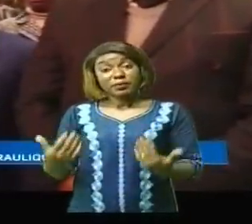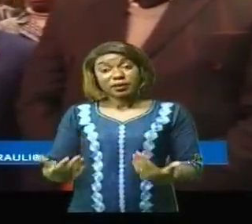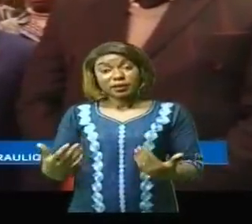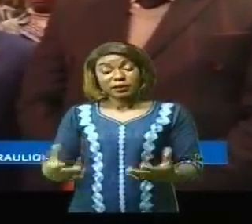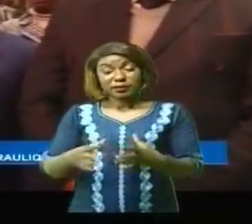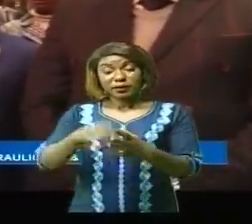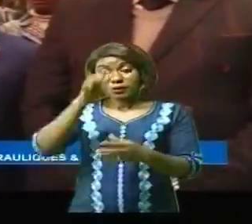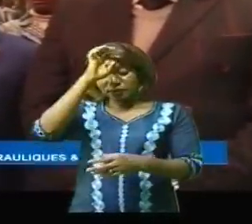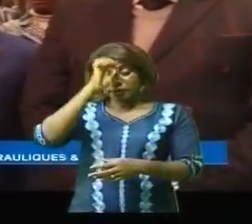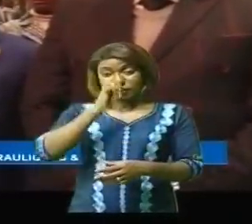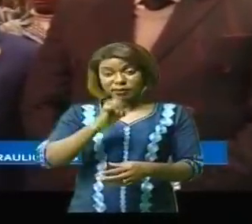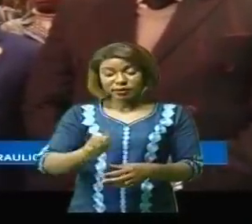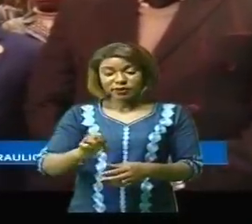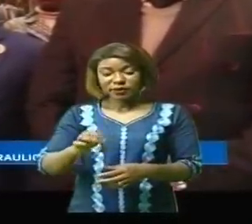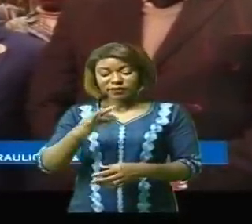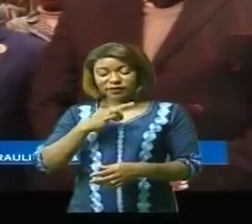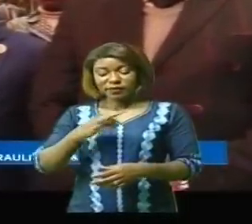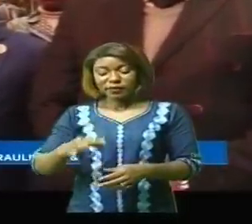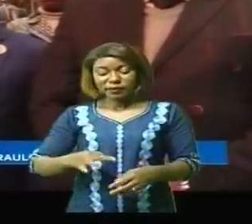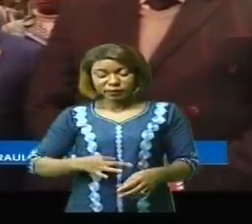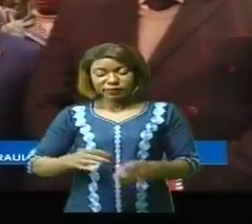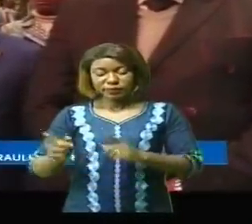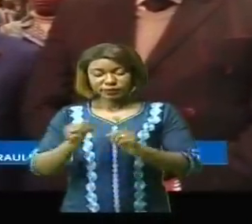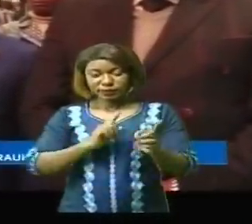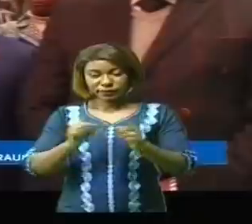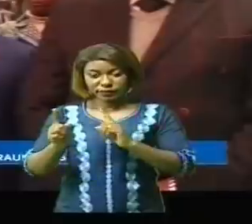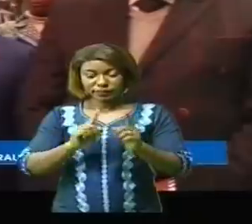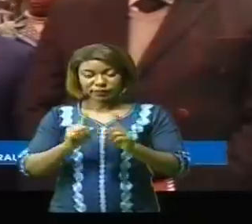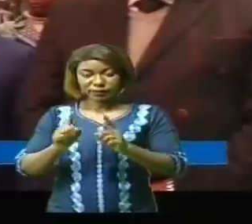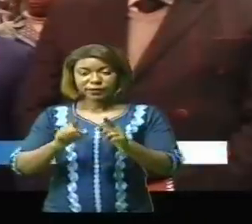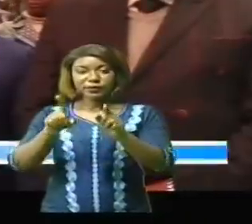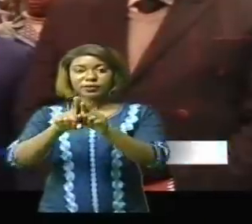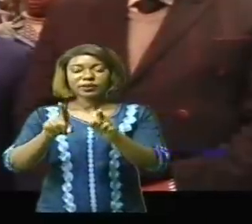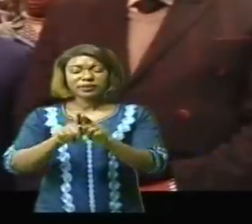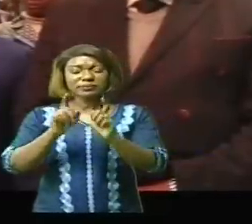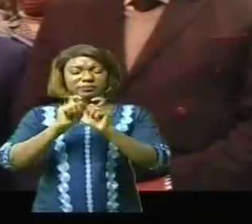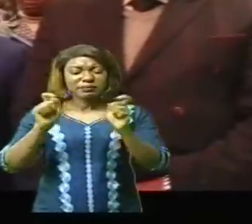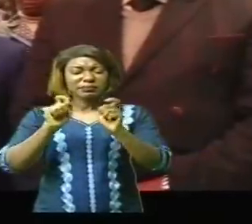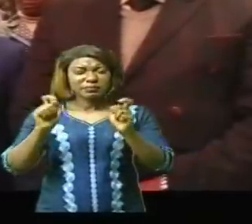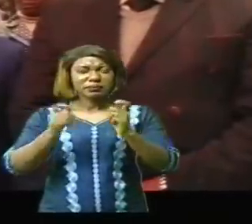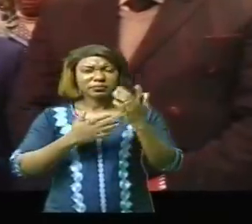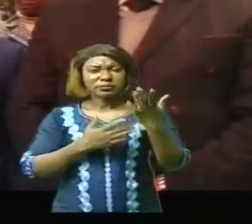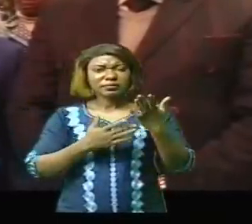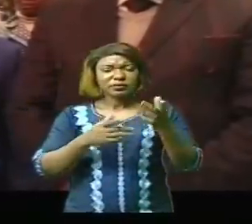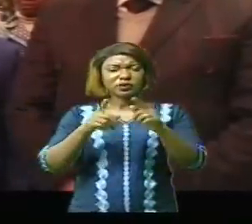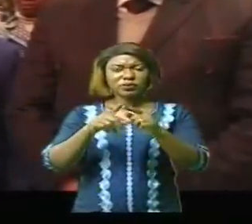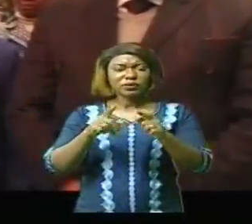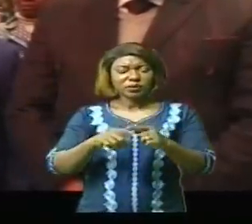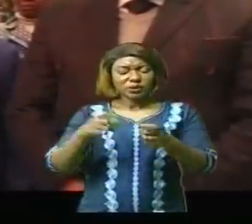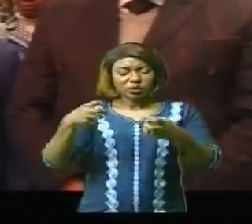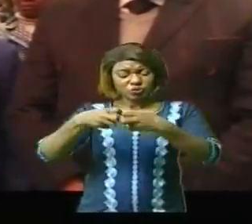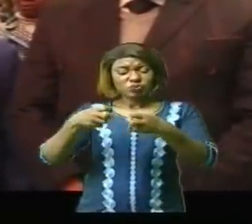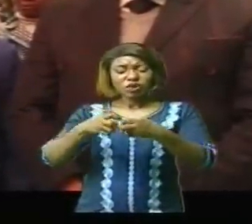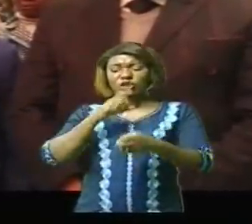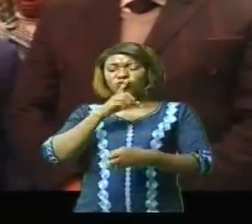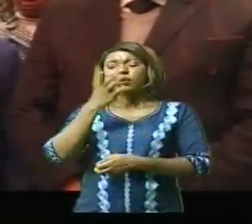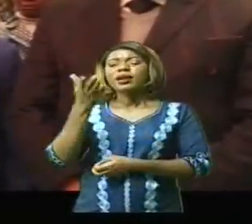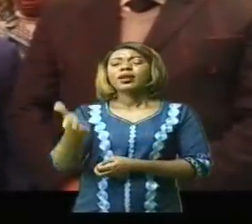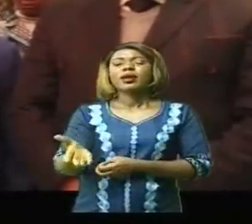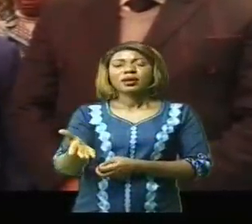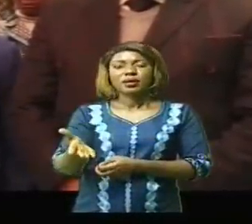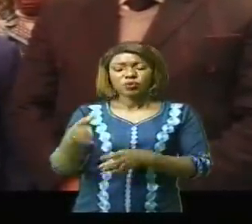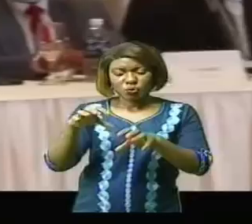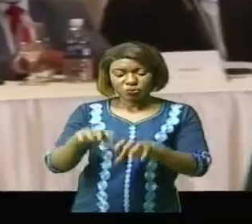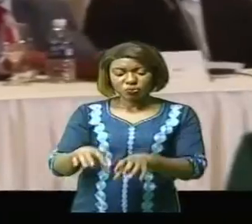l'excellence Félix Antoine Tshisekedi-Tshilombo, qui est vraiment très très soucieux de la desserte en électricité en